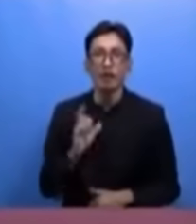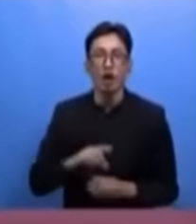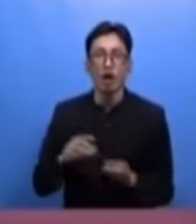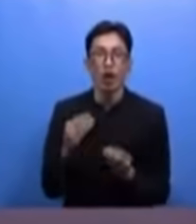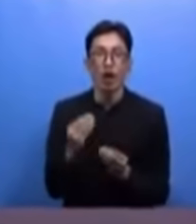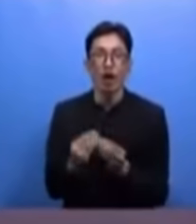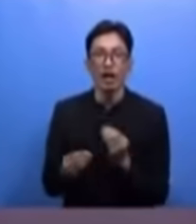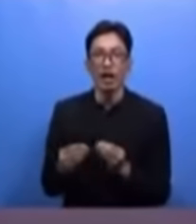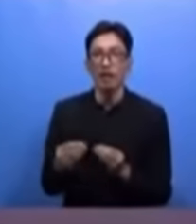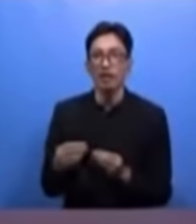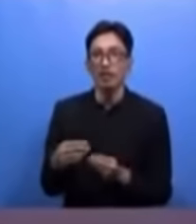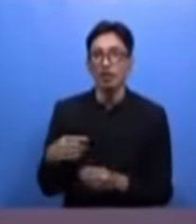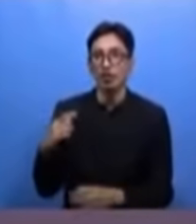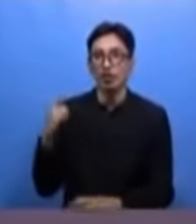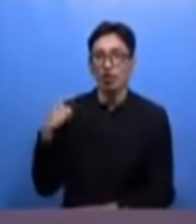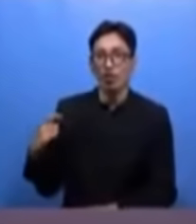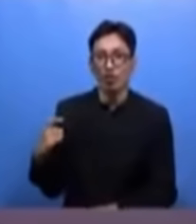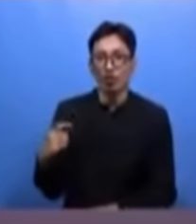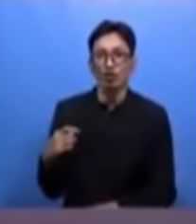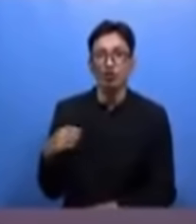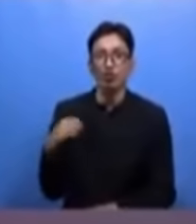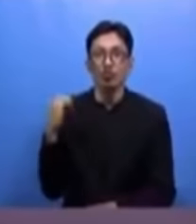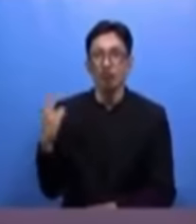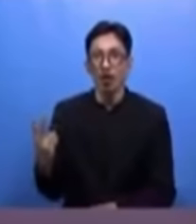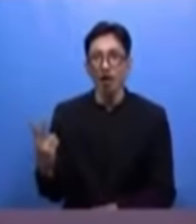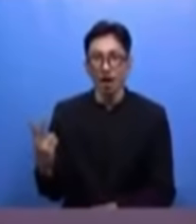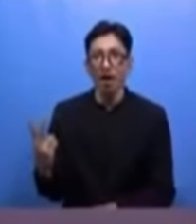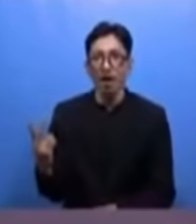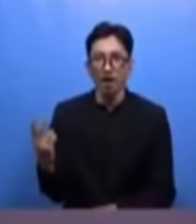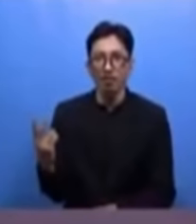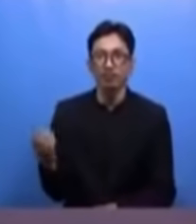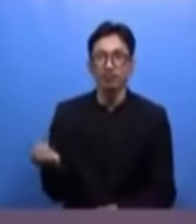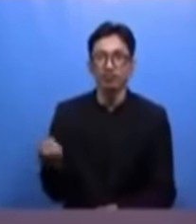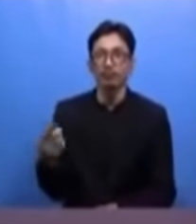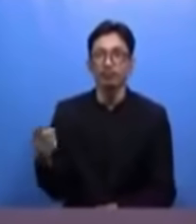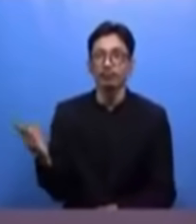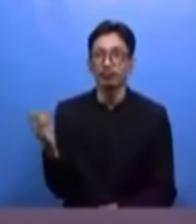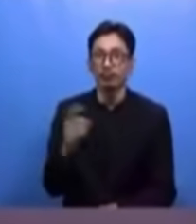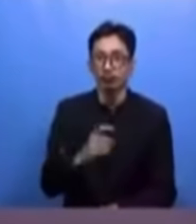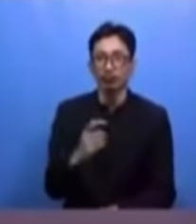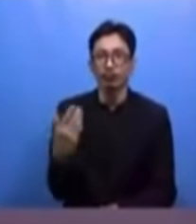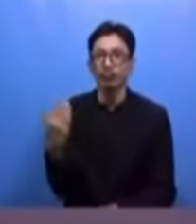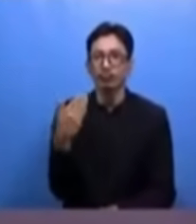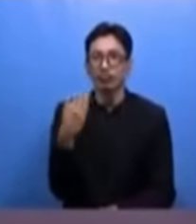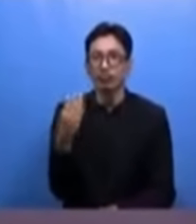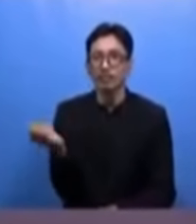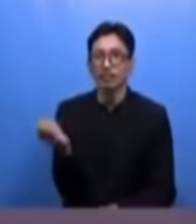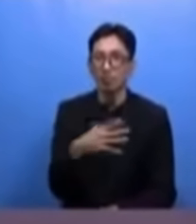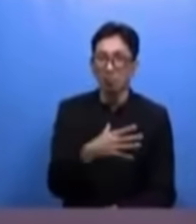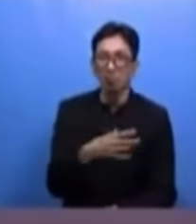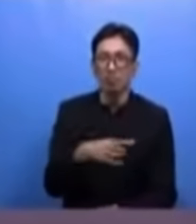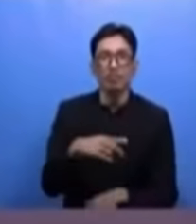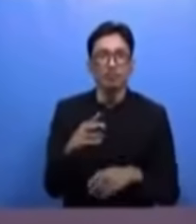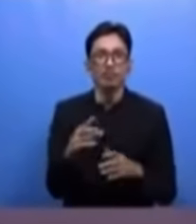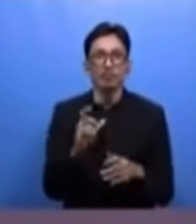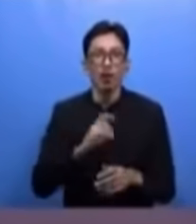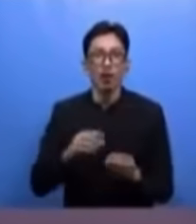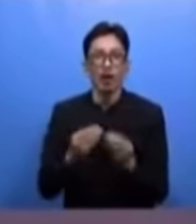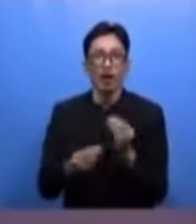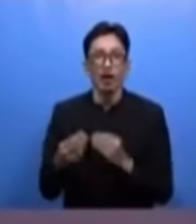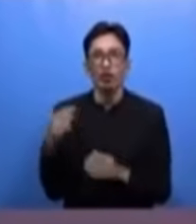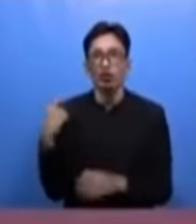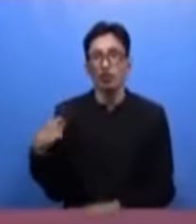wakil gubernur 2 menanggapi jawaban dari calon wakil gubernur 1. Waktu Anda 2 menit, hitung mundur dimulai sejak